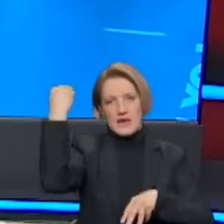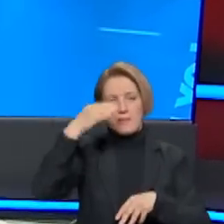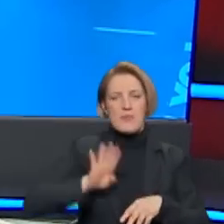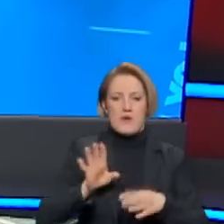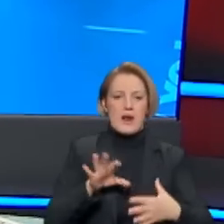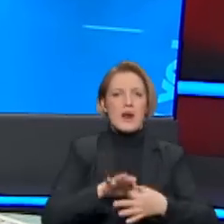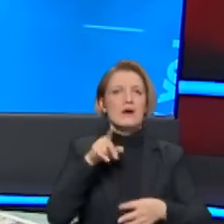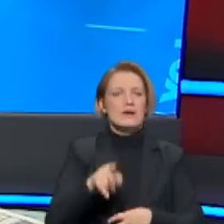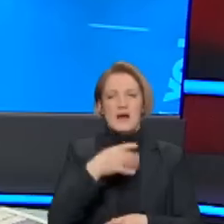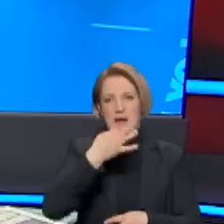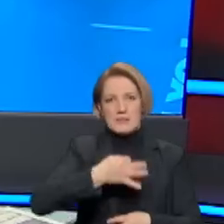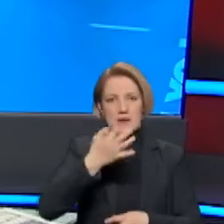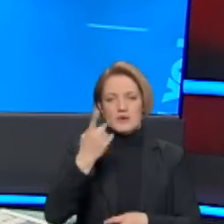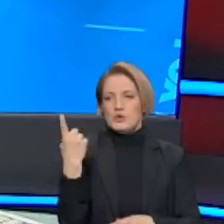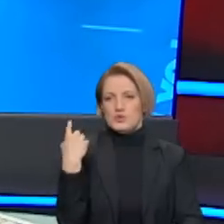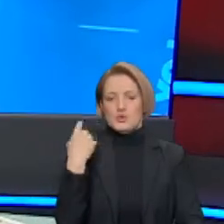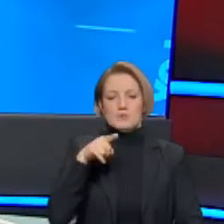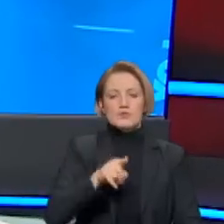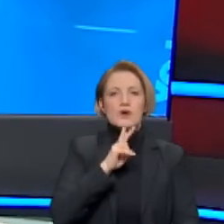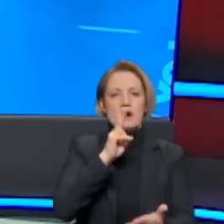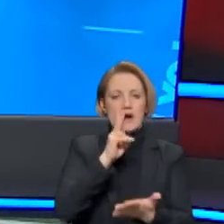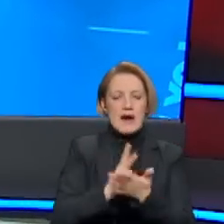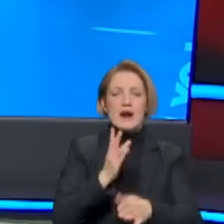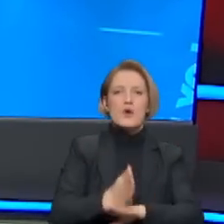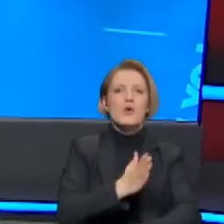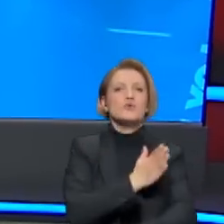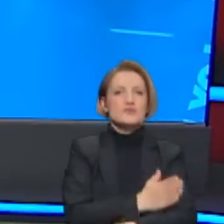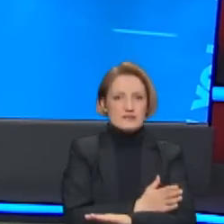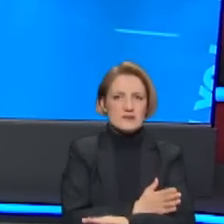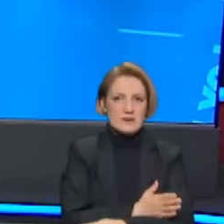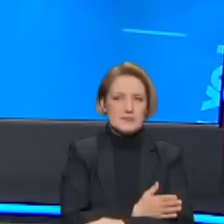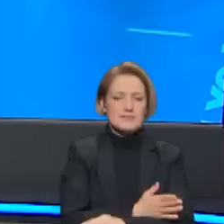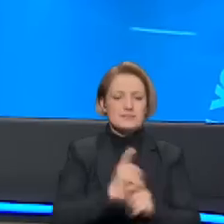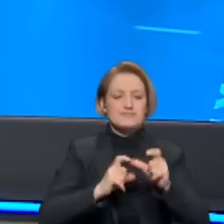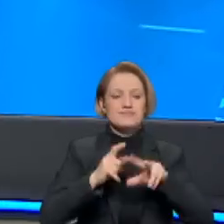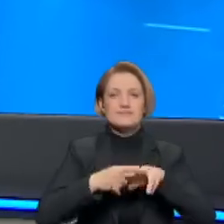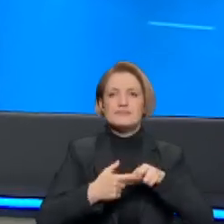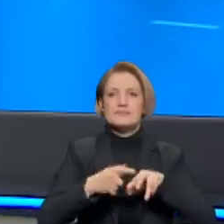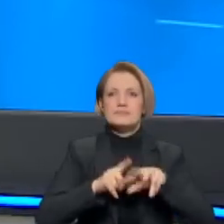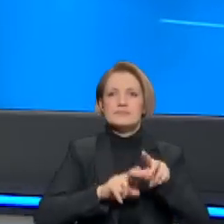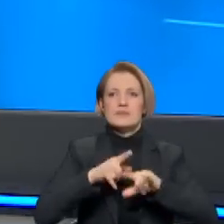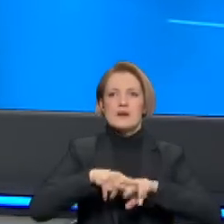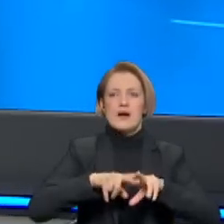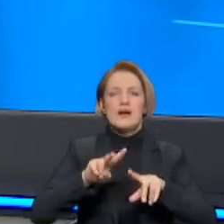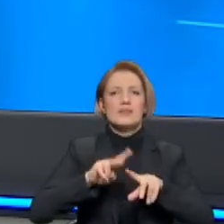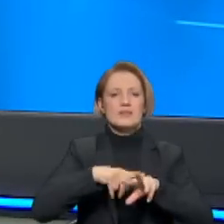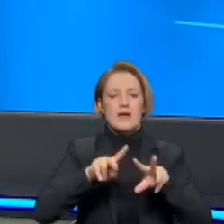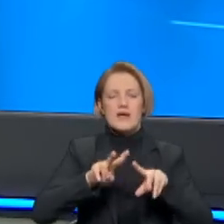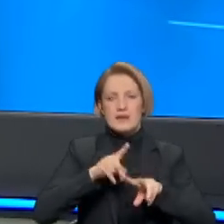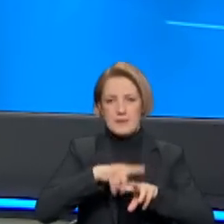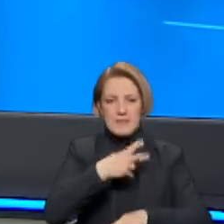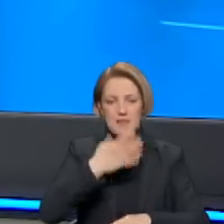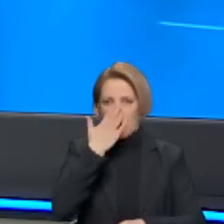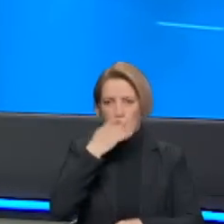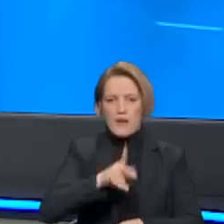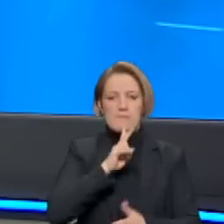ilgili. Ekrem İmamoğlu dün bu kararın öncesinde Saraçhane'ye, mahkemeden çıkacak olan karar